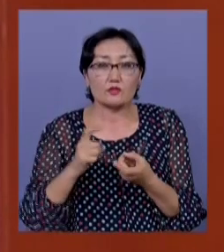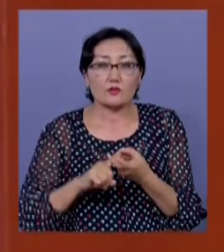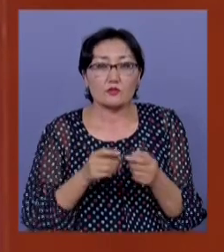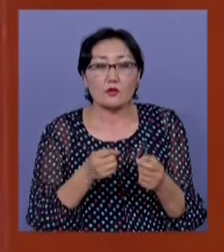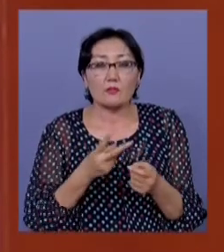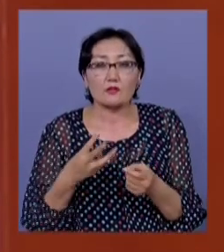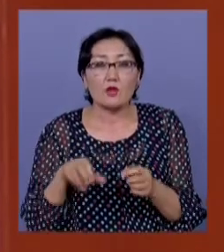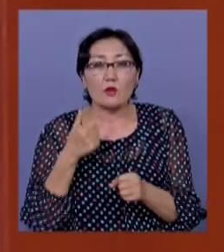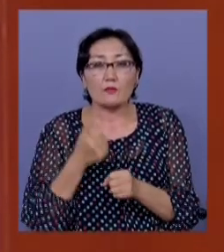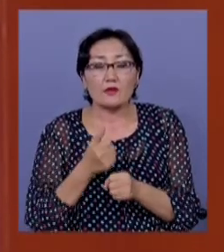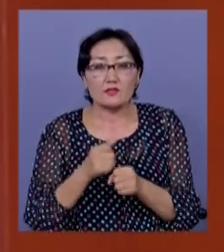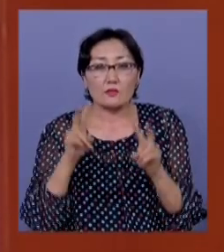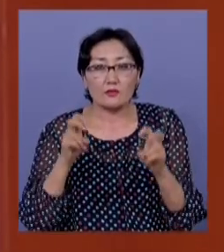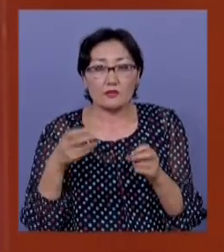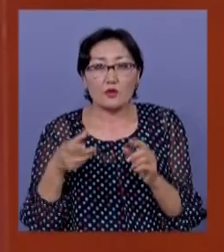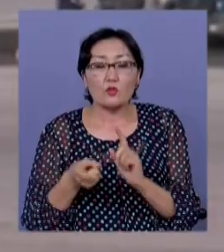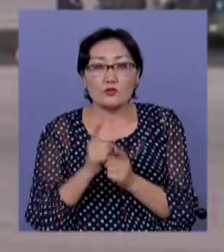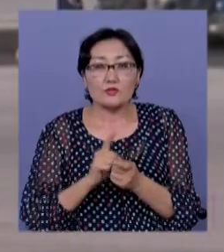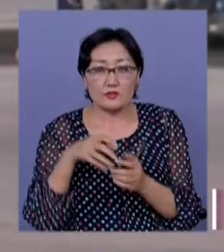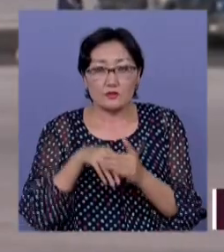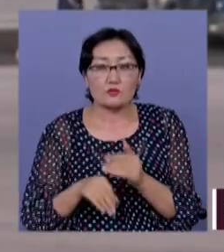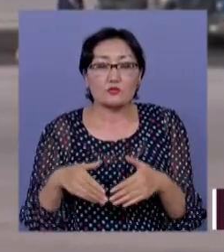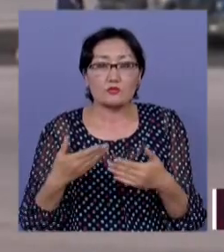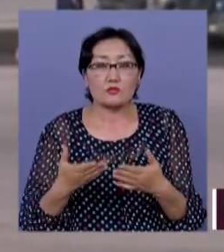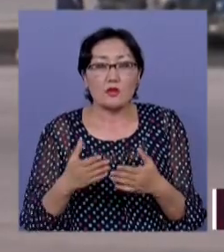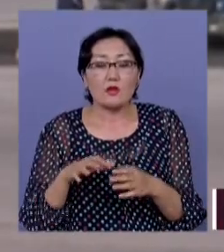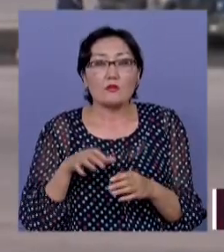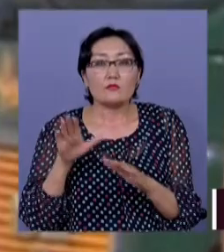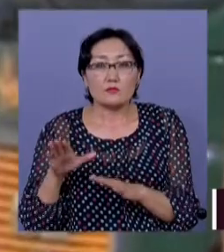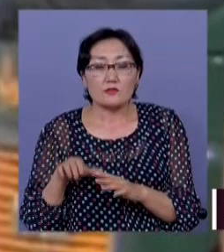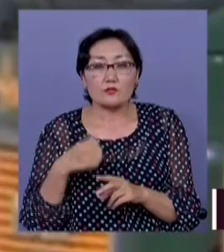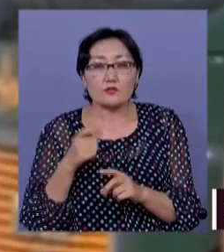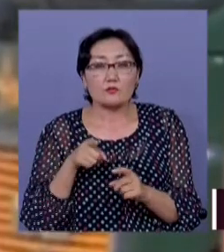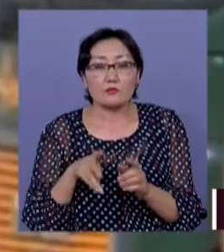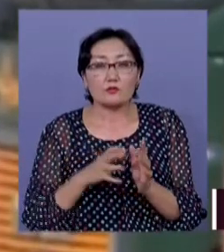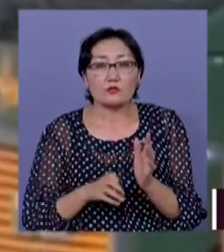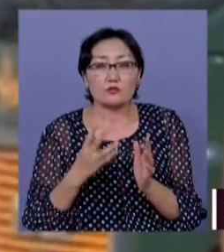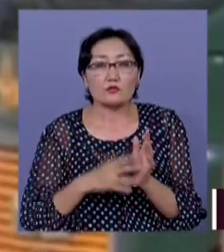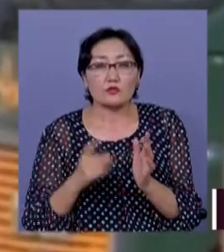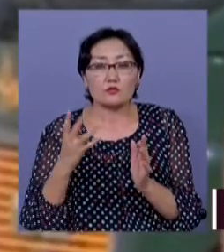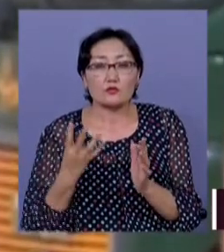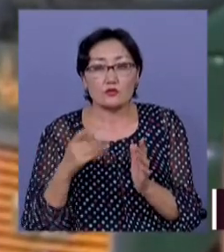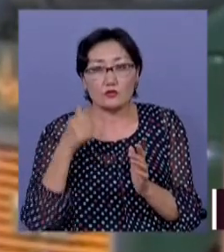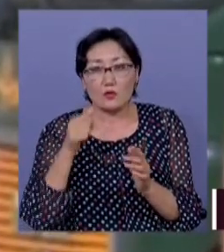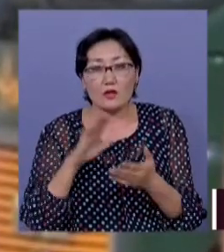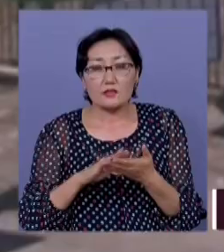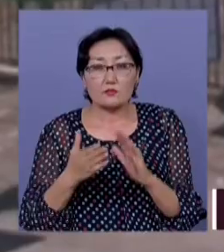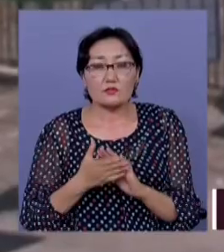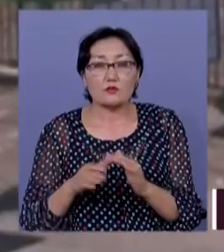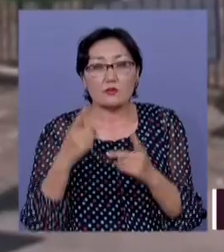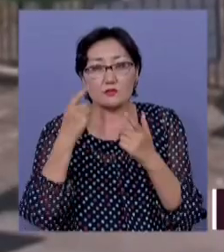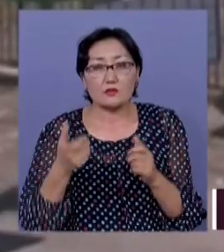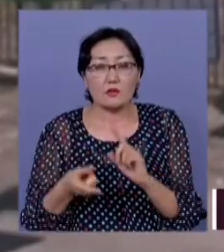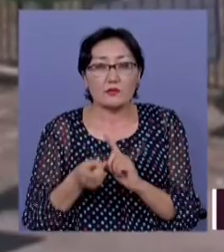бірқатар негізгі баптарға өзгерістер енгізу ұсынылады. Вице-премьердің айтуынша, 1994 жылғы келісім шарт бойынша